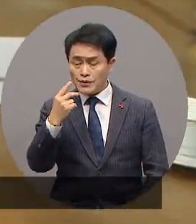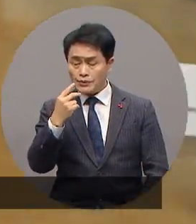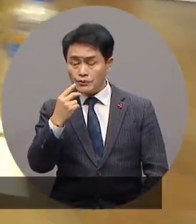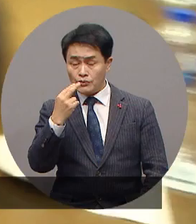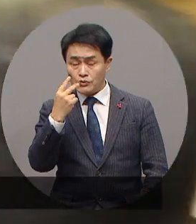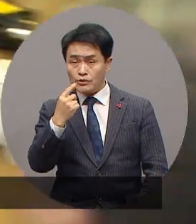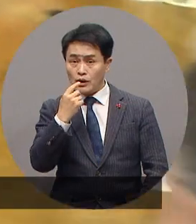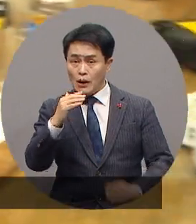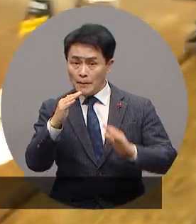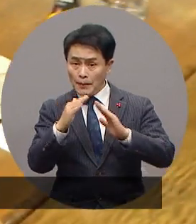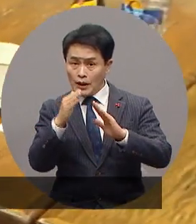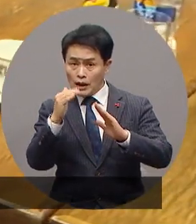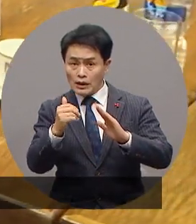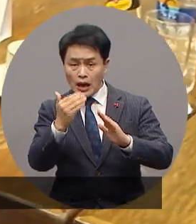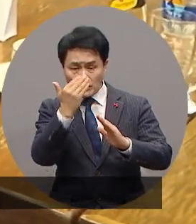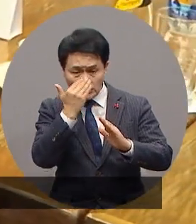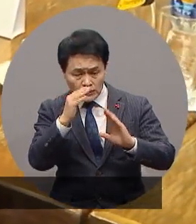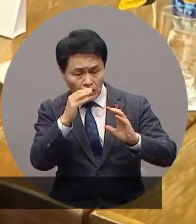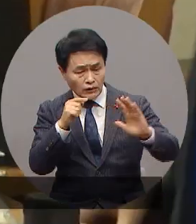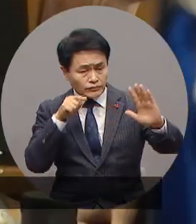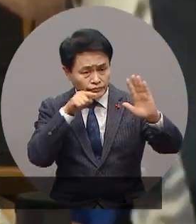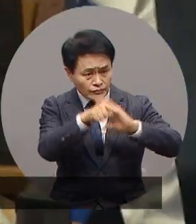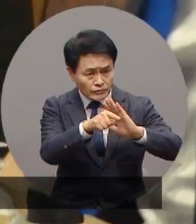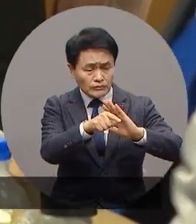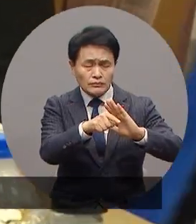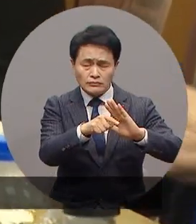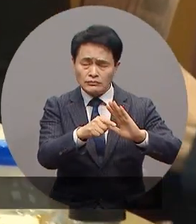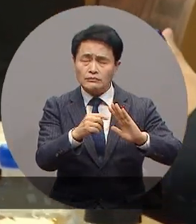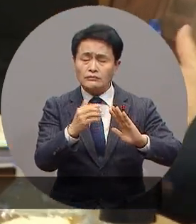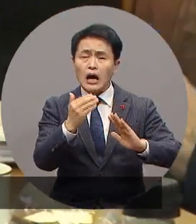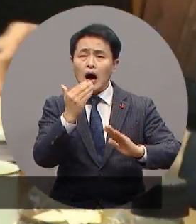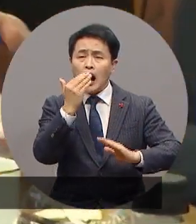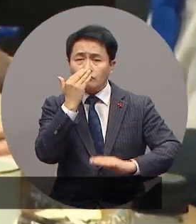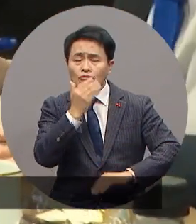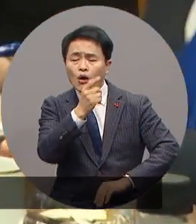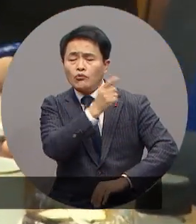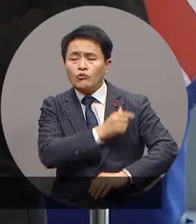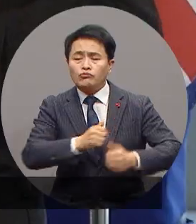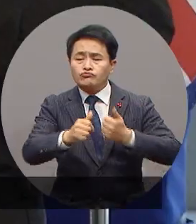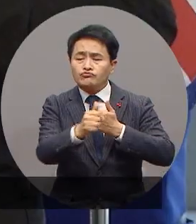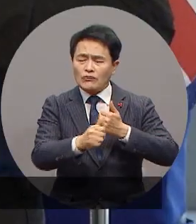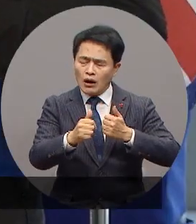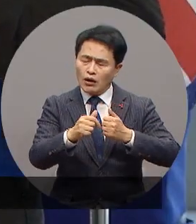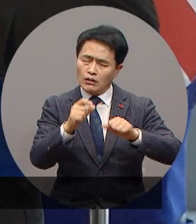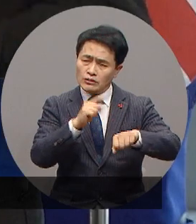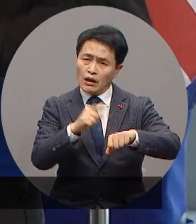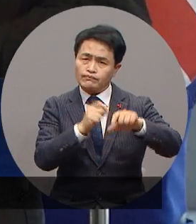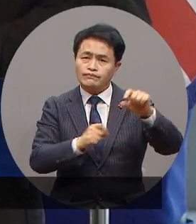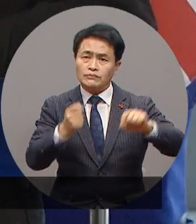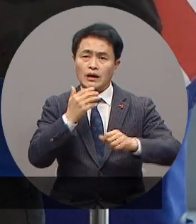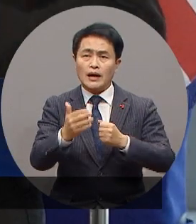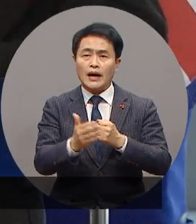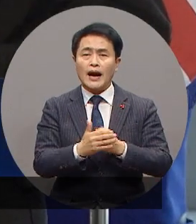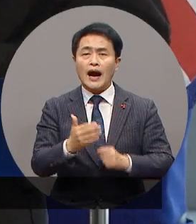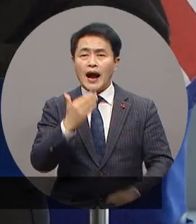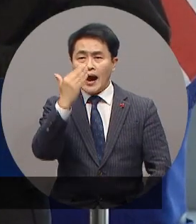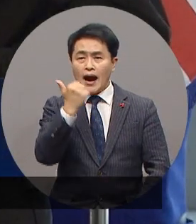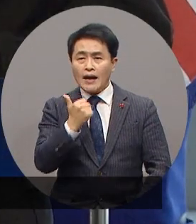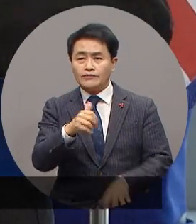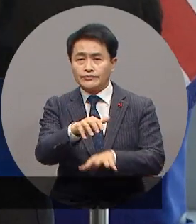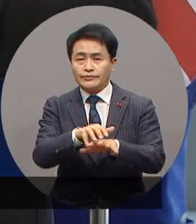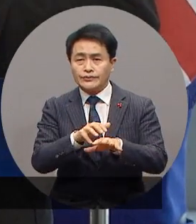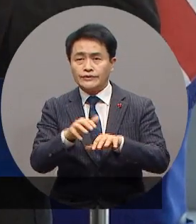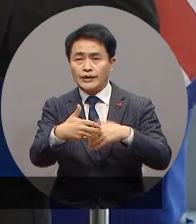찾았지만 이스라엘 고위 당국자들은 수개월이 걸릴 수밖에 없는 일이라고 말했습니다. And they build infrastructure under the